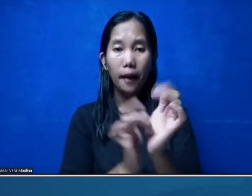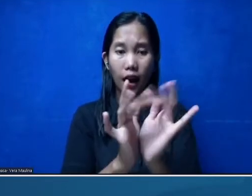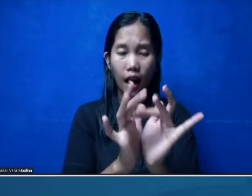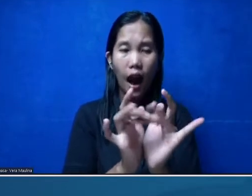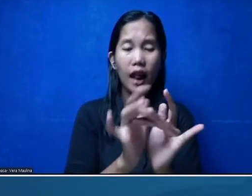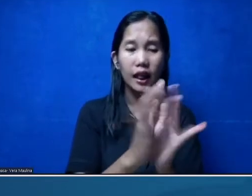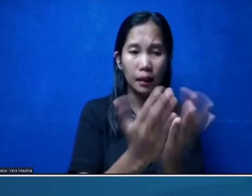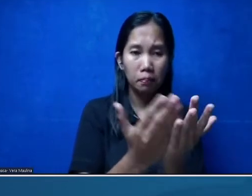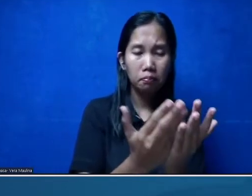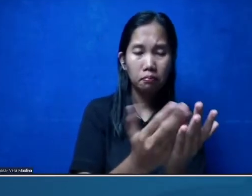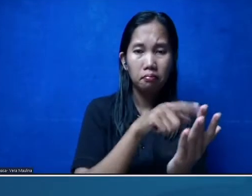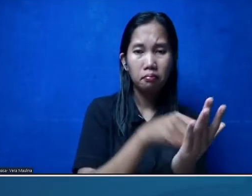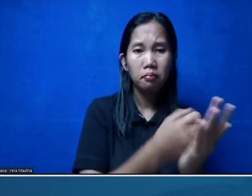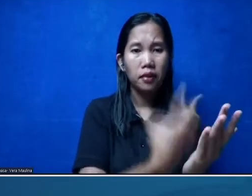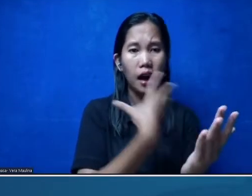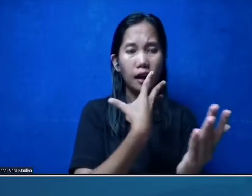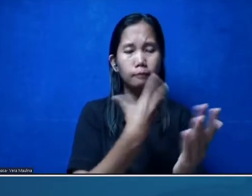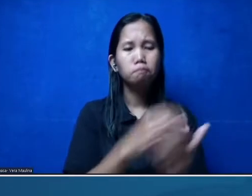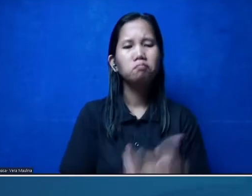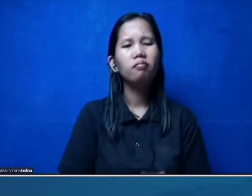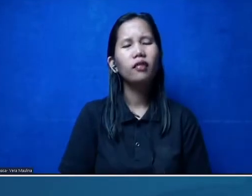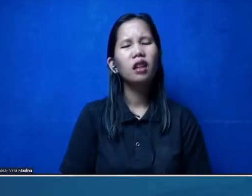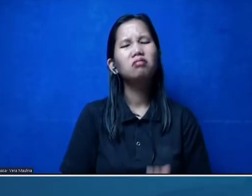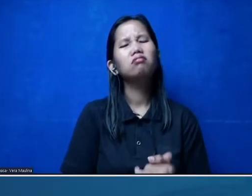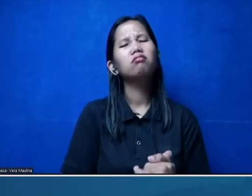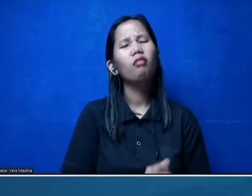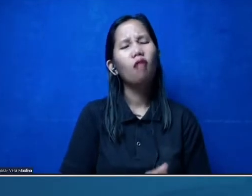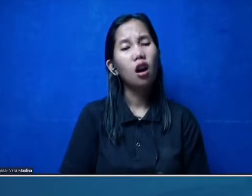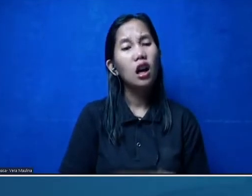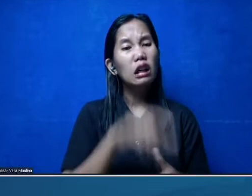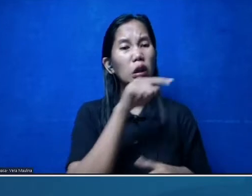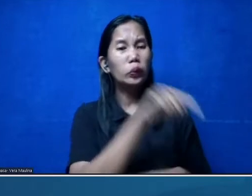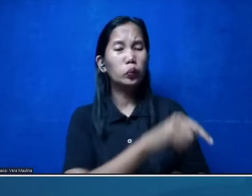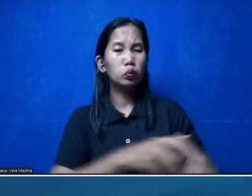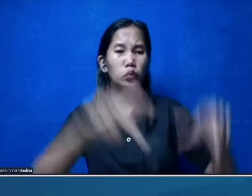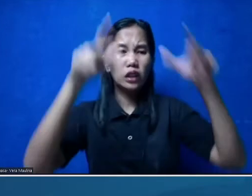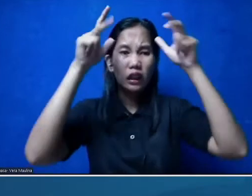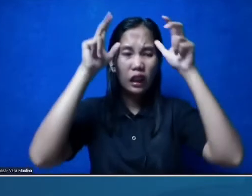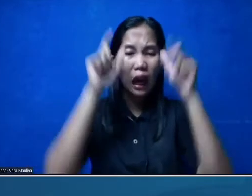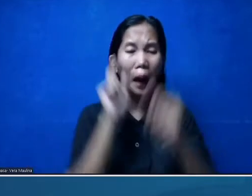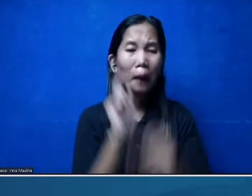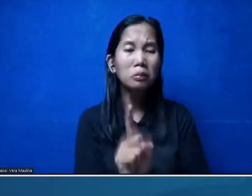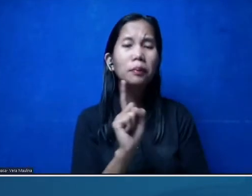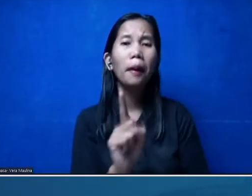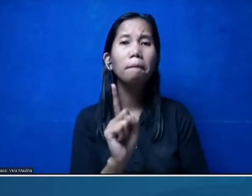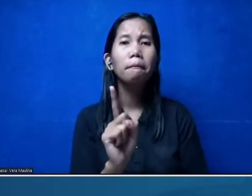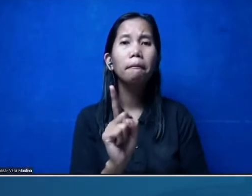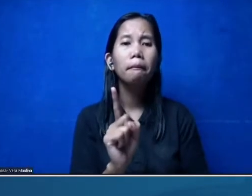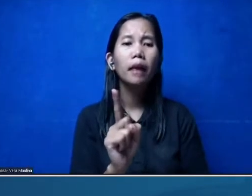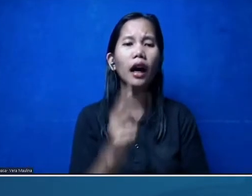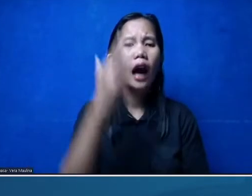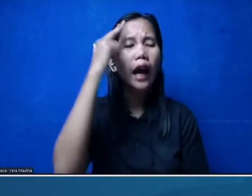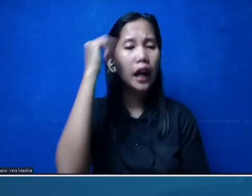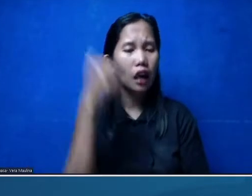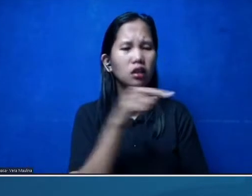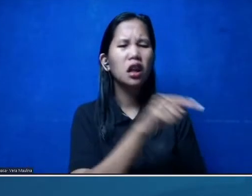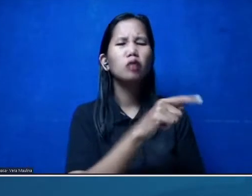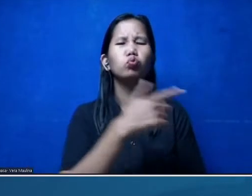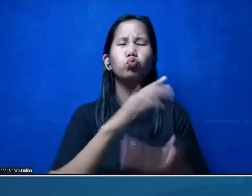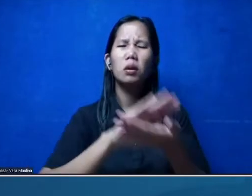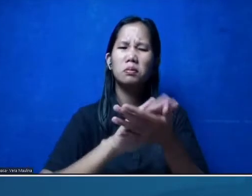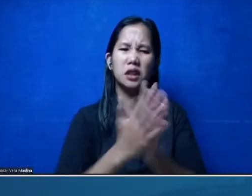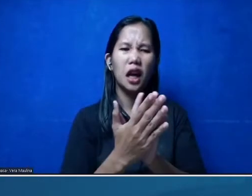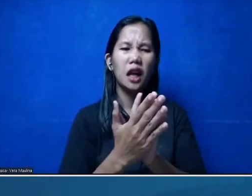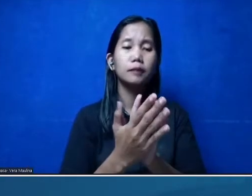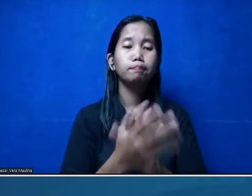memproduksi yang sedang saudara ini kasih Tuhan dia punya puasa masih sama dia memiliki kemampuan